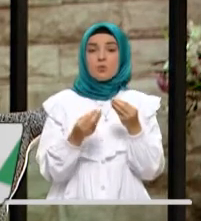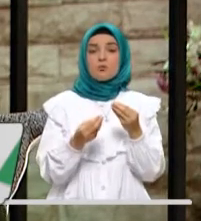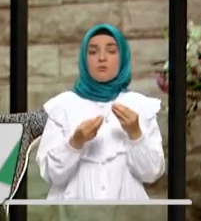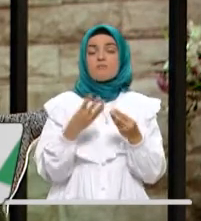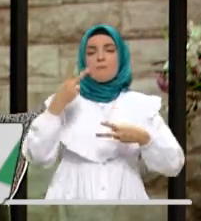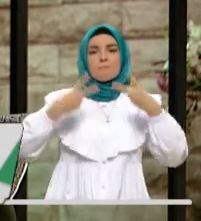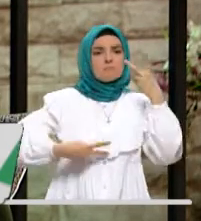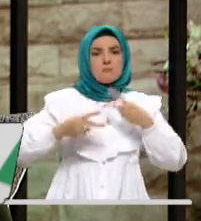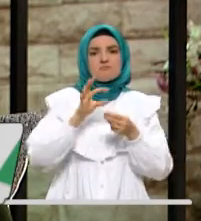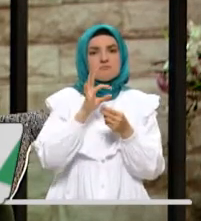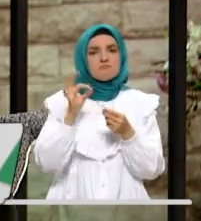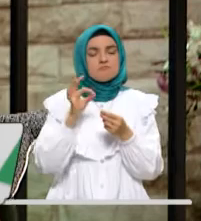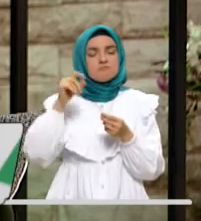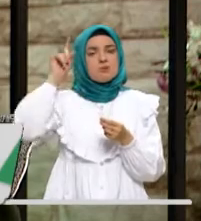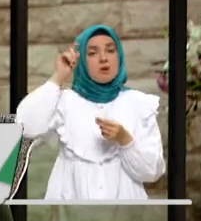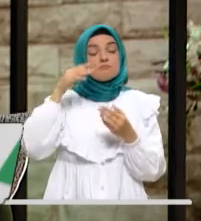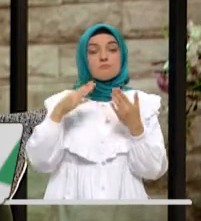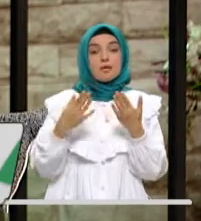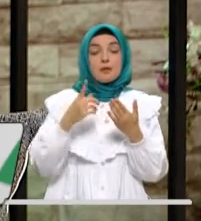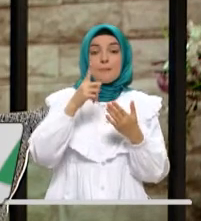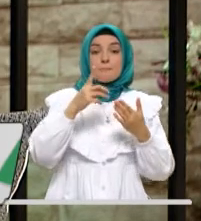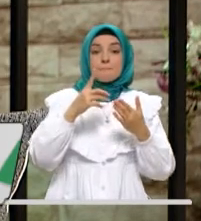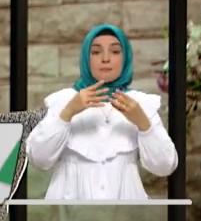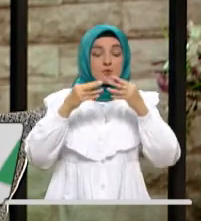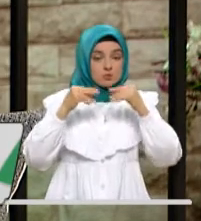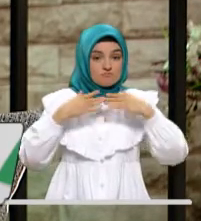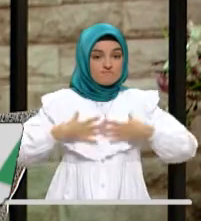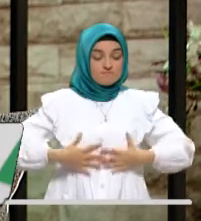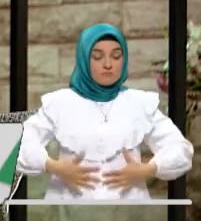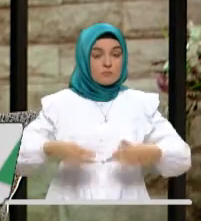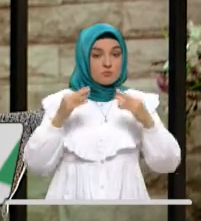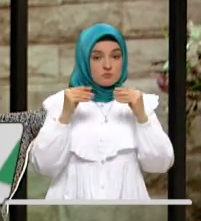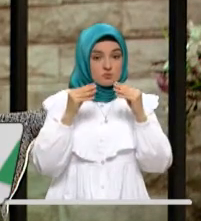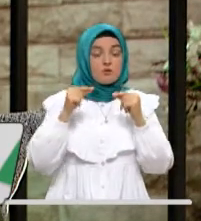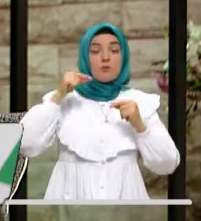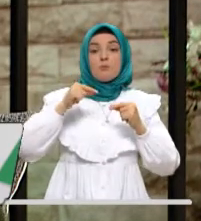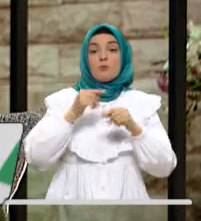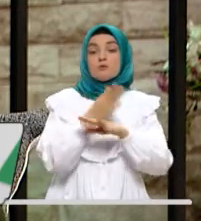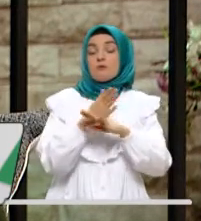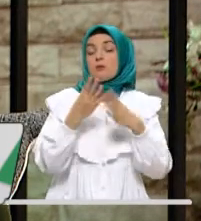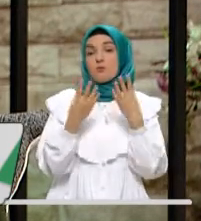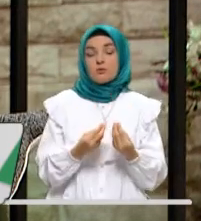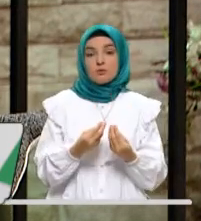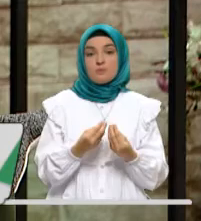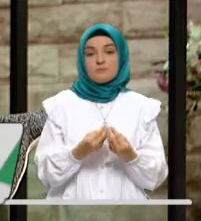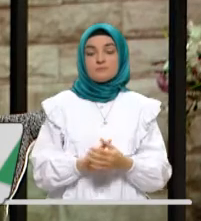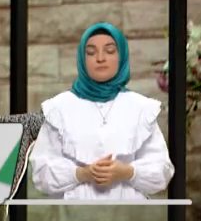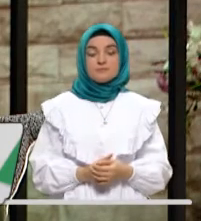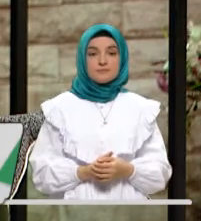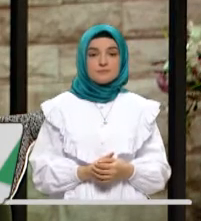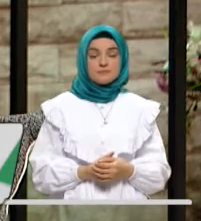Ama bazen de hiç aklıma gelmezdi benim. Bir yumuşatıcı da buna sebep olabiliyormuş yani. Bu bilimsel veriler. Hı. Gerçekten